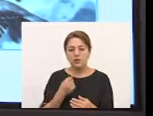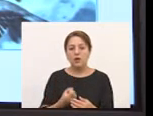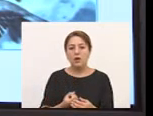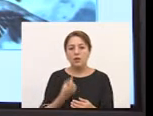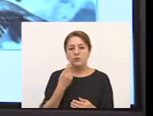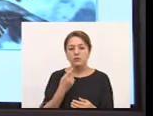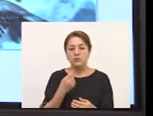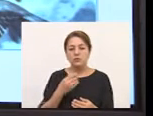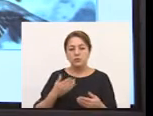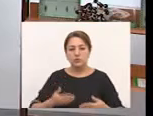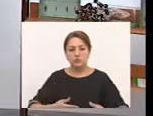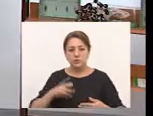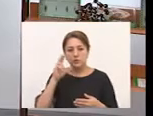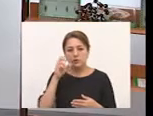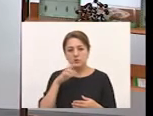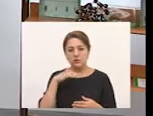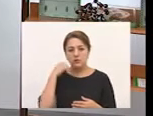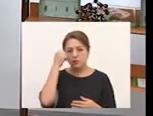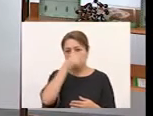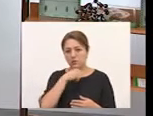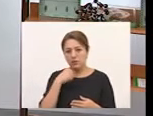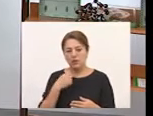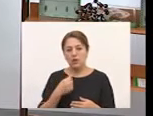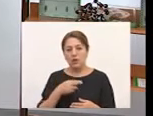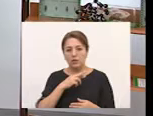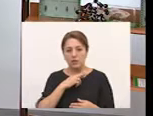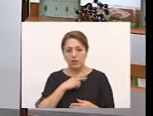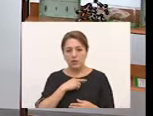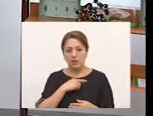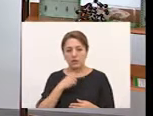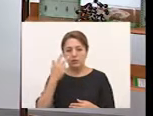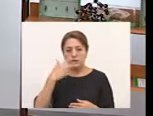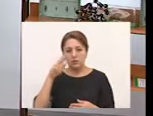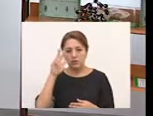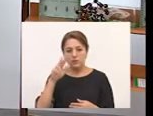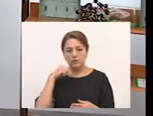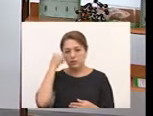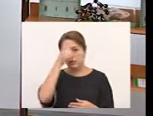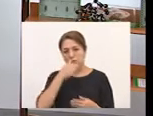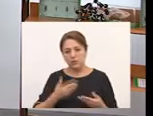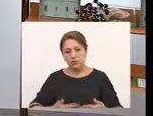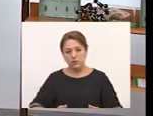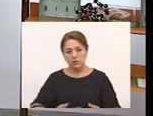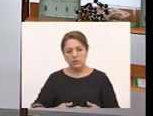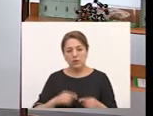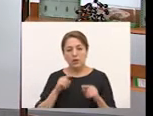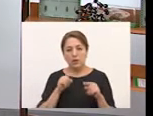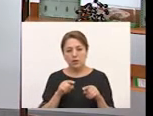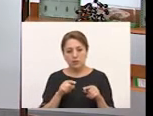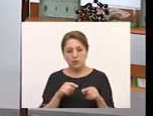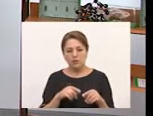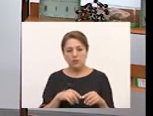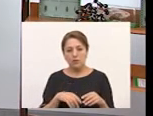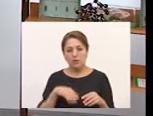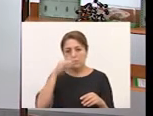свете 300 лет, а я всего-навсего только 33 года?» «Оттого, батюшка, — отвечал